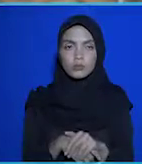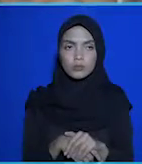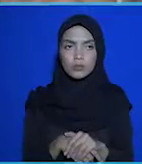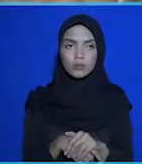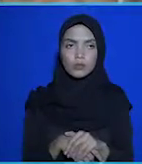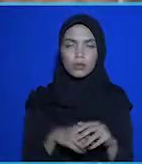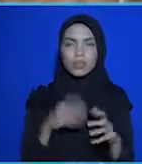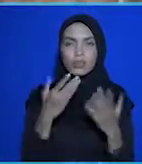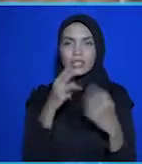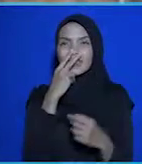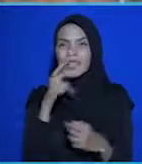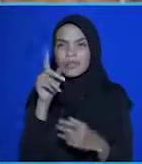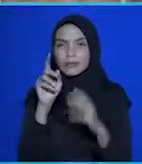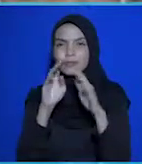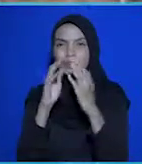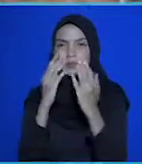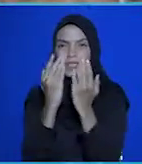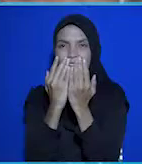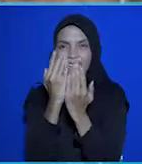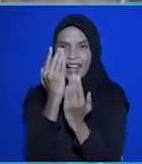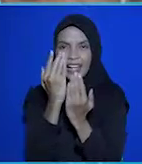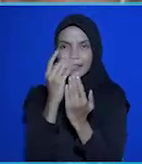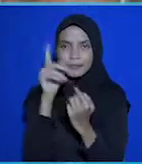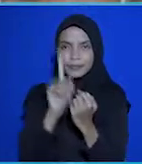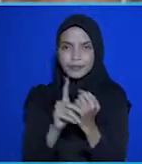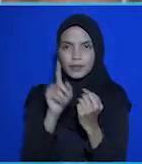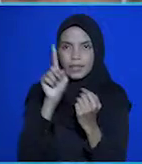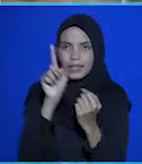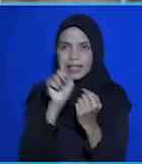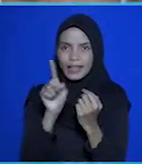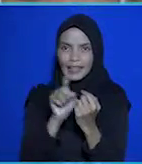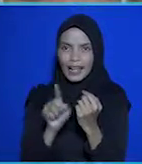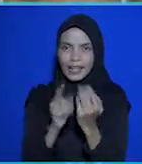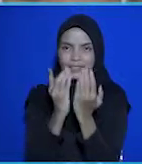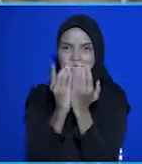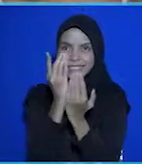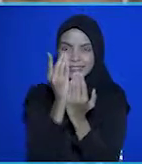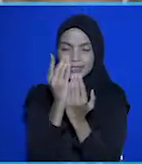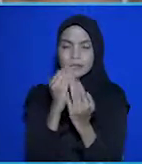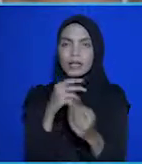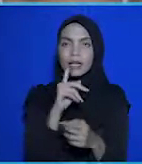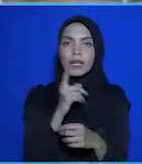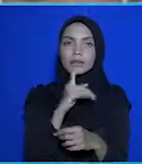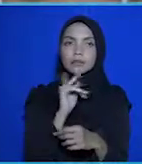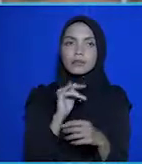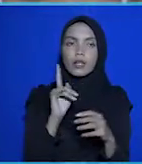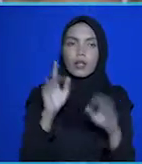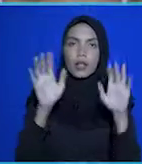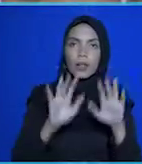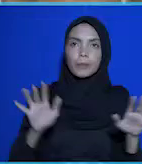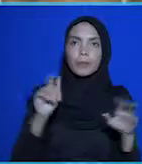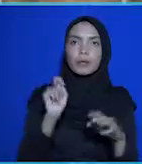sedikit, kalau ada gempa lagi ada kemungkinan dia terkena lagi, sehingga nanti bisa dipasang tulangan